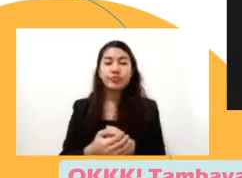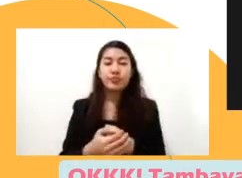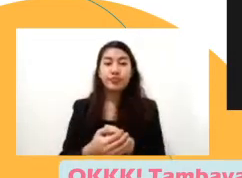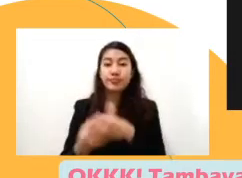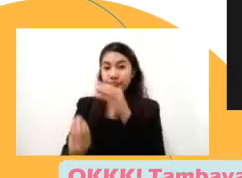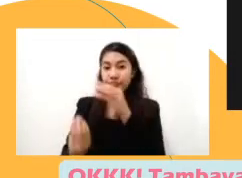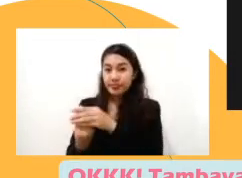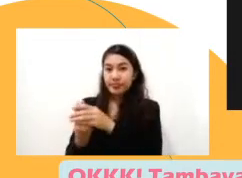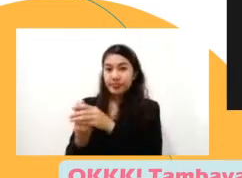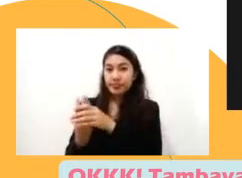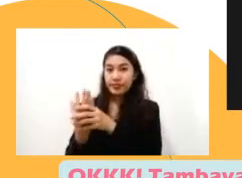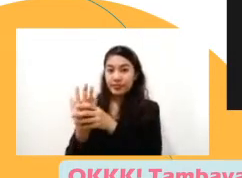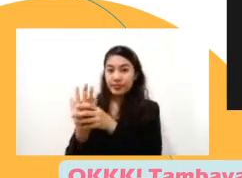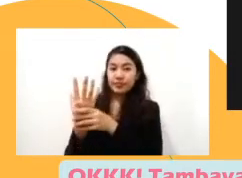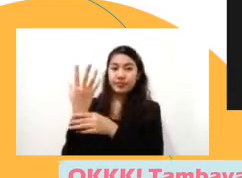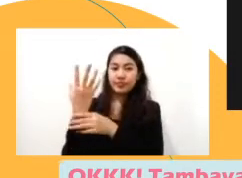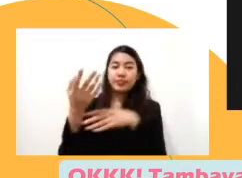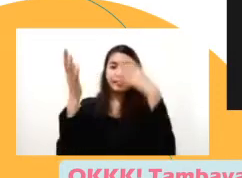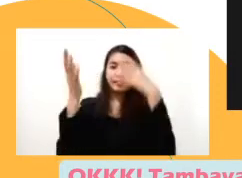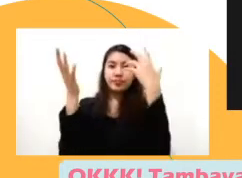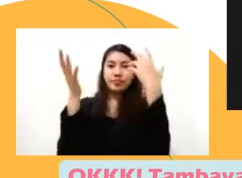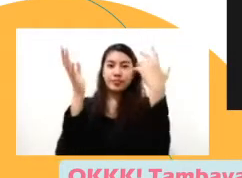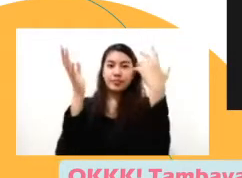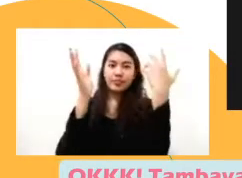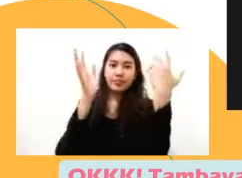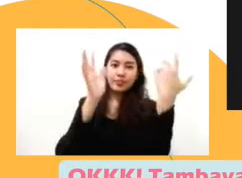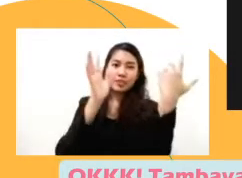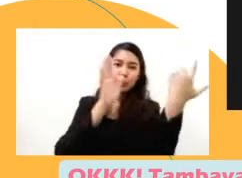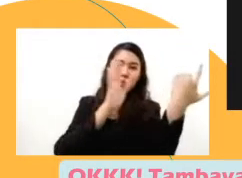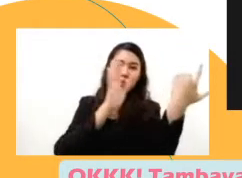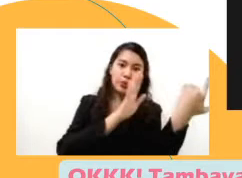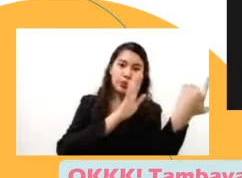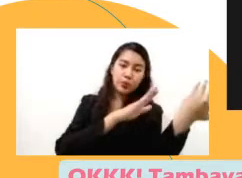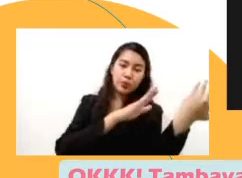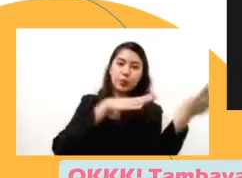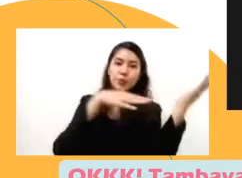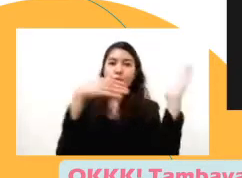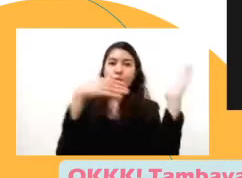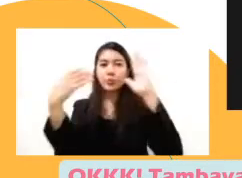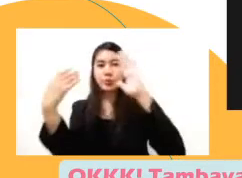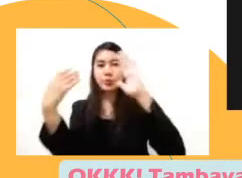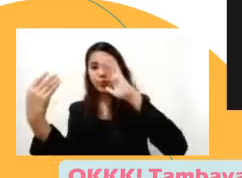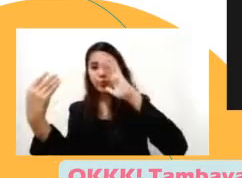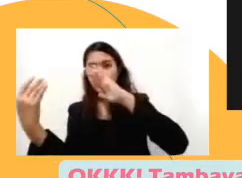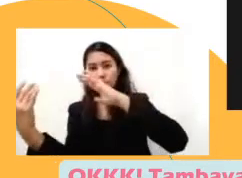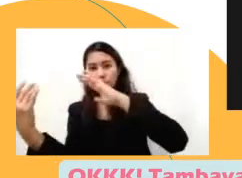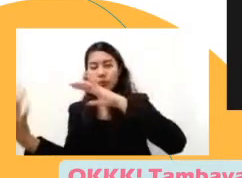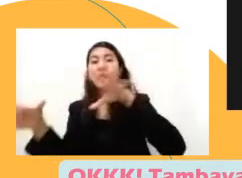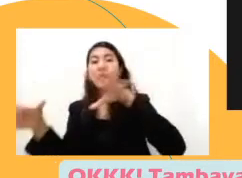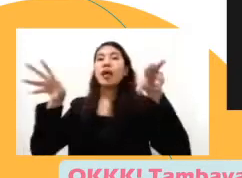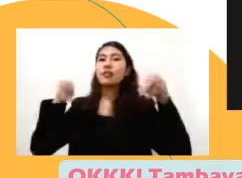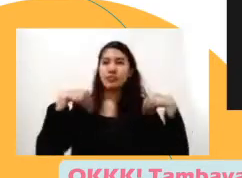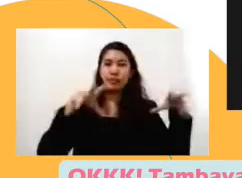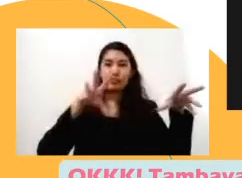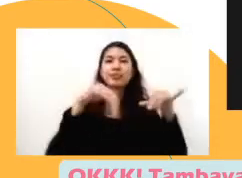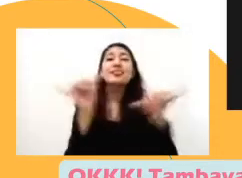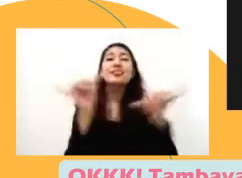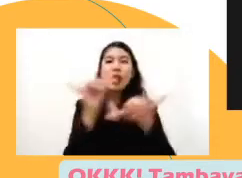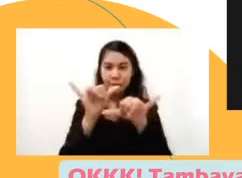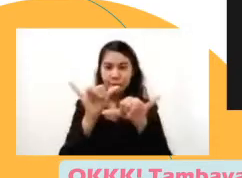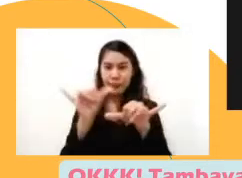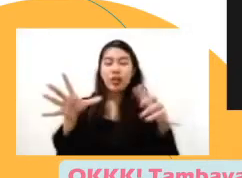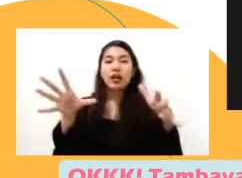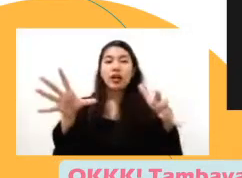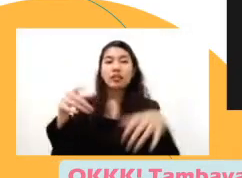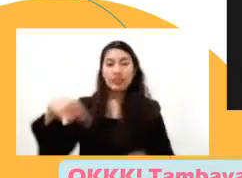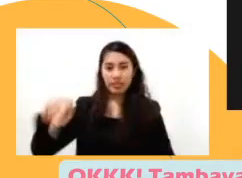mga pagsubok, kinakailangan din nilang yumuko at tanggapin na ito ay darating, no. So tulad ng